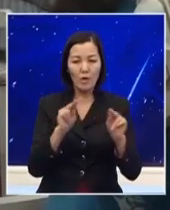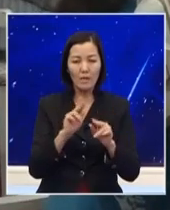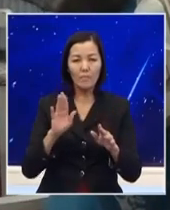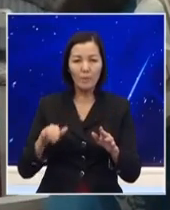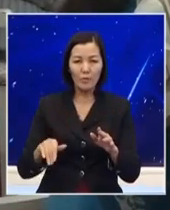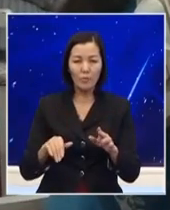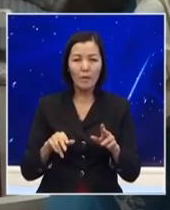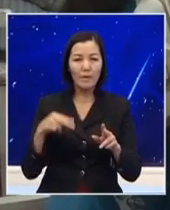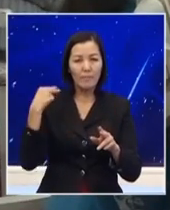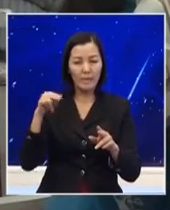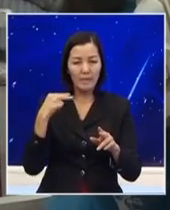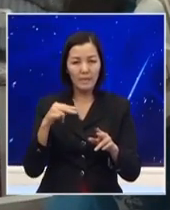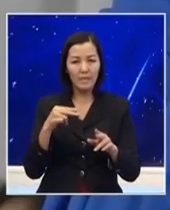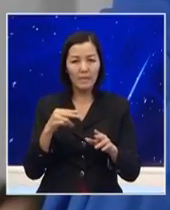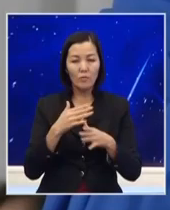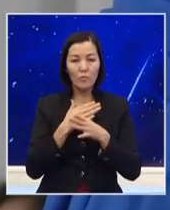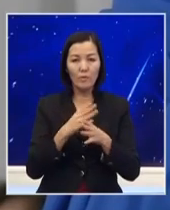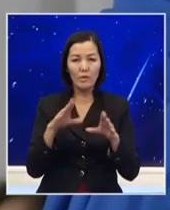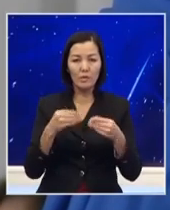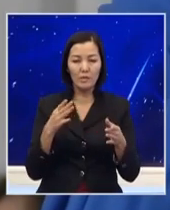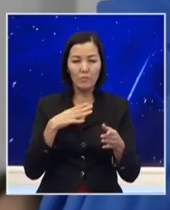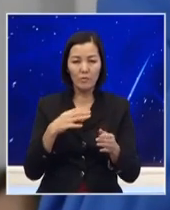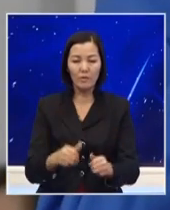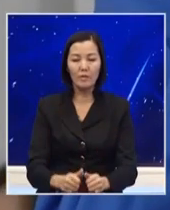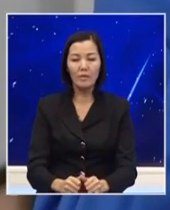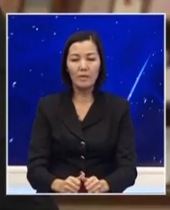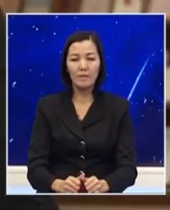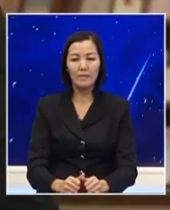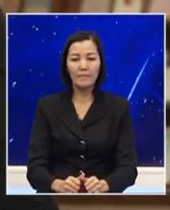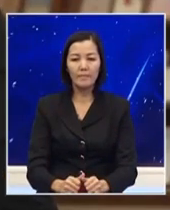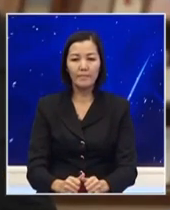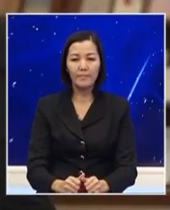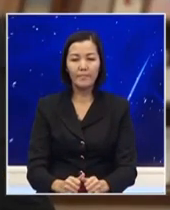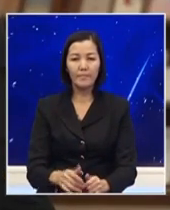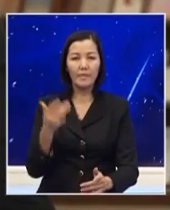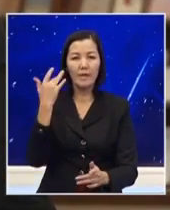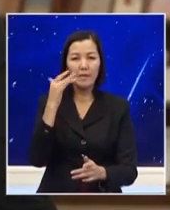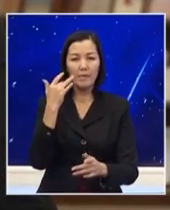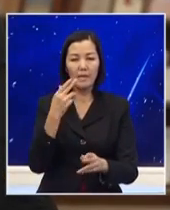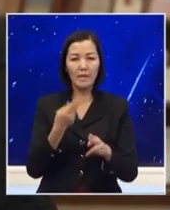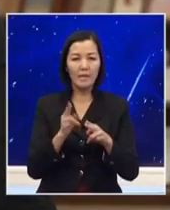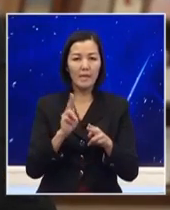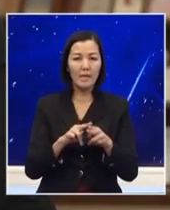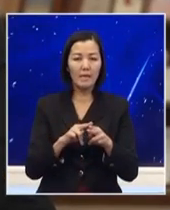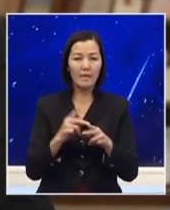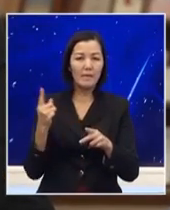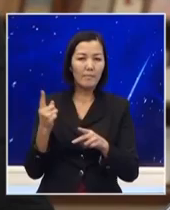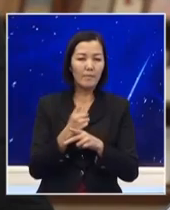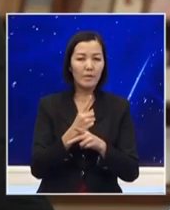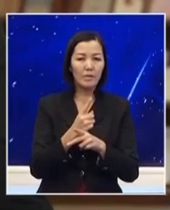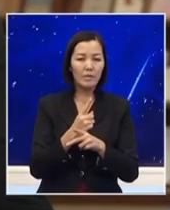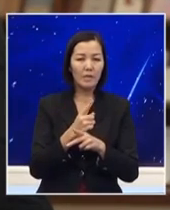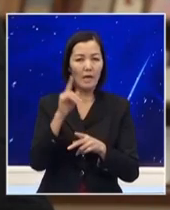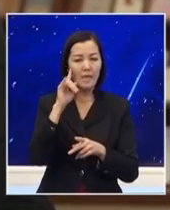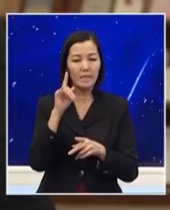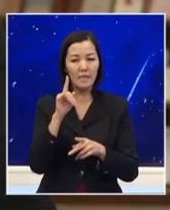президент Нұрсұлтанның ақыл кеңесшісі болып жанында жүрді. Америкада ең бірінші айтқан сөзі, біз Қазақстан өз еркімен